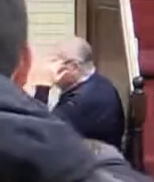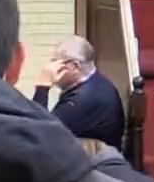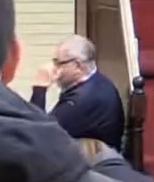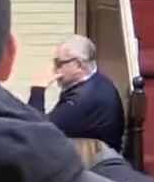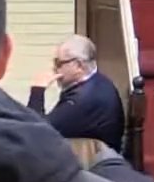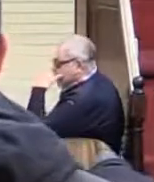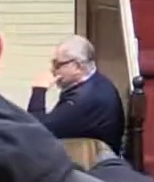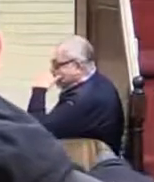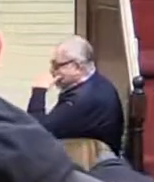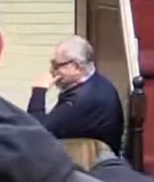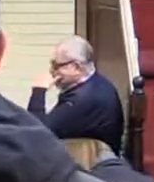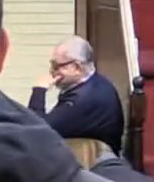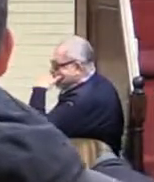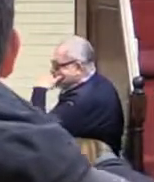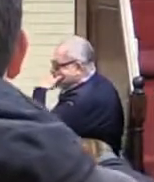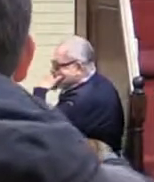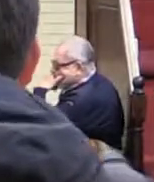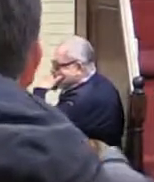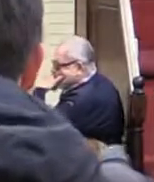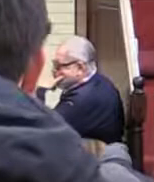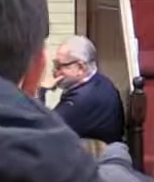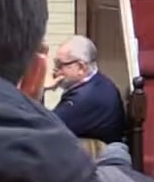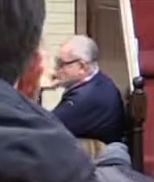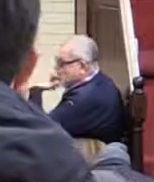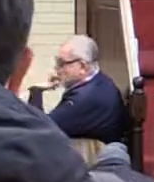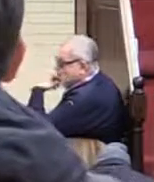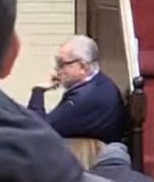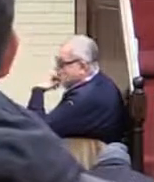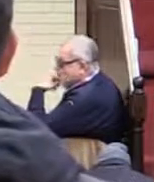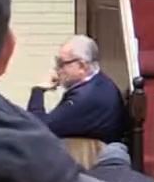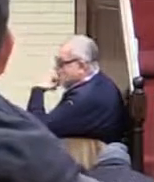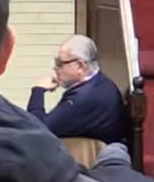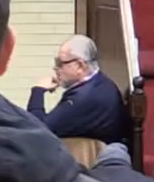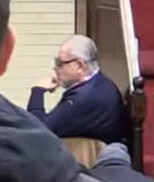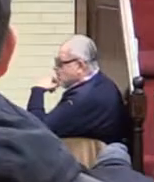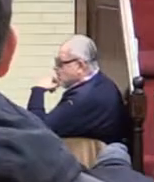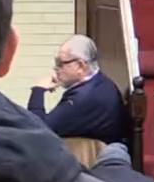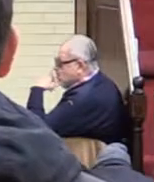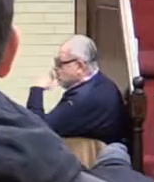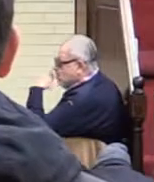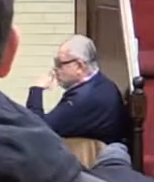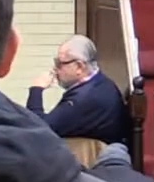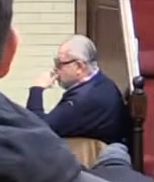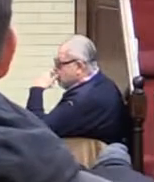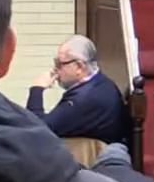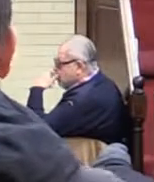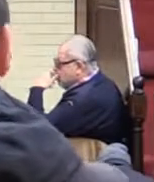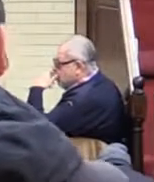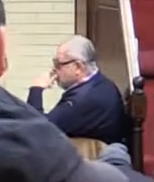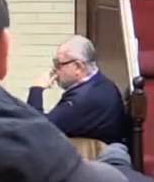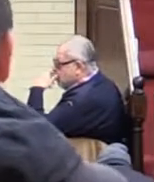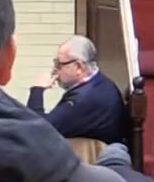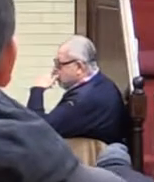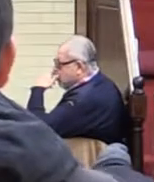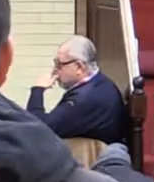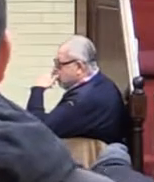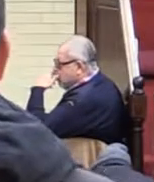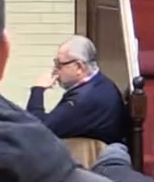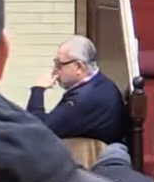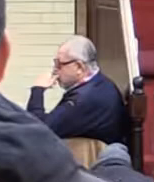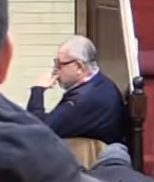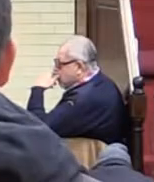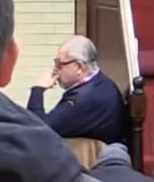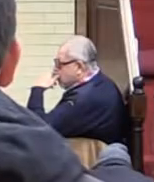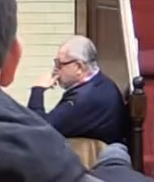له، وأشهد أن محمدا عبده ورسوله وصفوته من خلقه وحبيبه، قد بلغ الرسالة